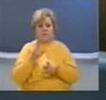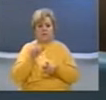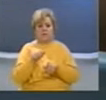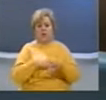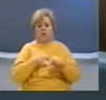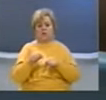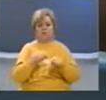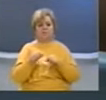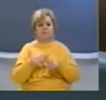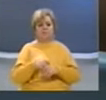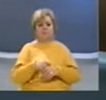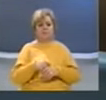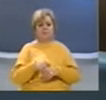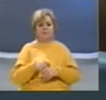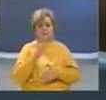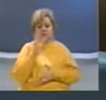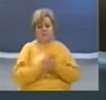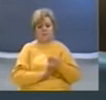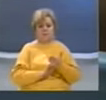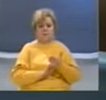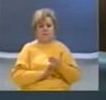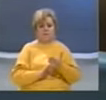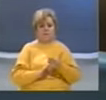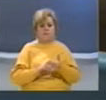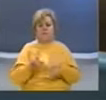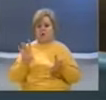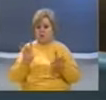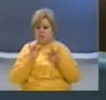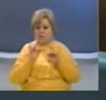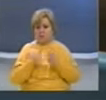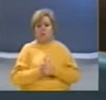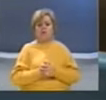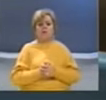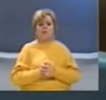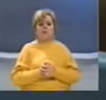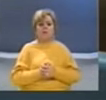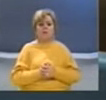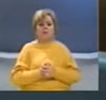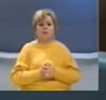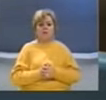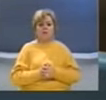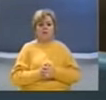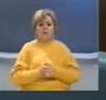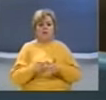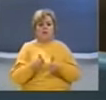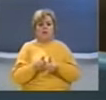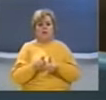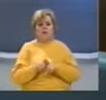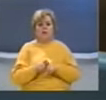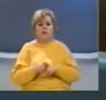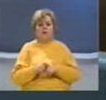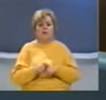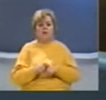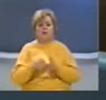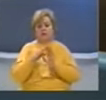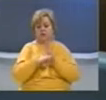drejtorët të ndërmarrjeve publike, duke fillu nga zgjedhja e drejtorëve, kompenzimi i tyre, që mos shumë detale përkatësisht e kreu i 3 dhe i 4 i